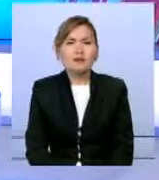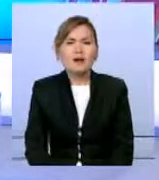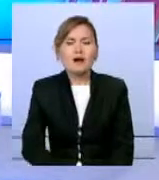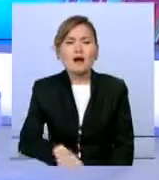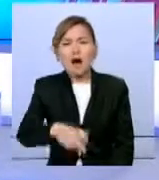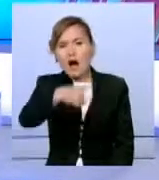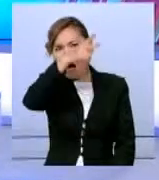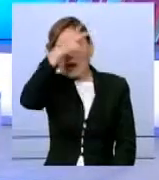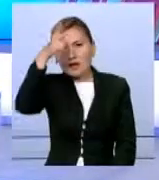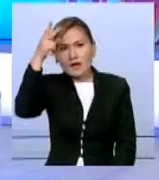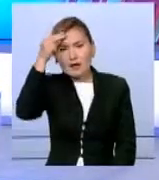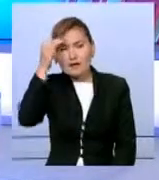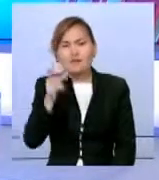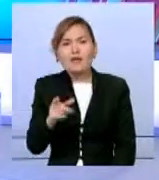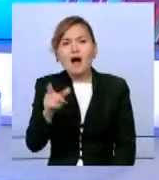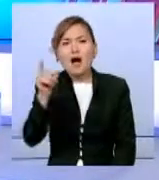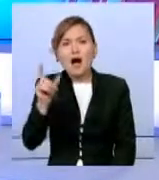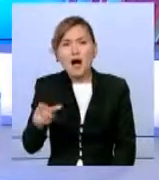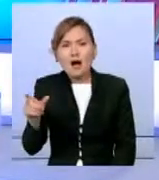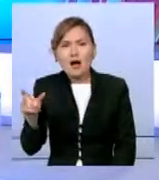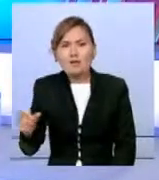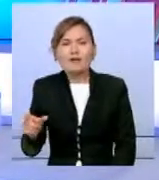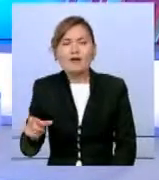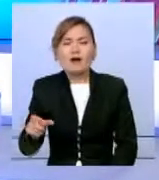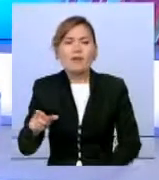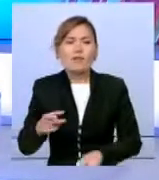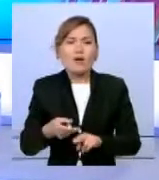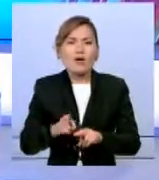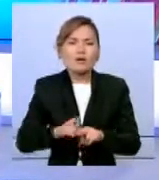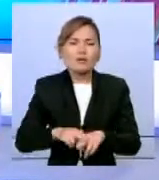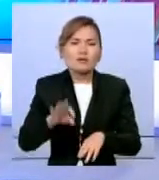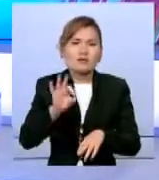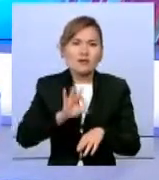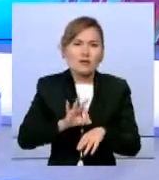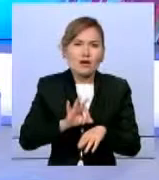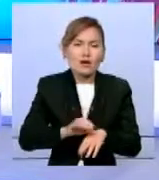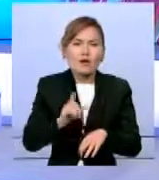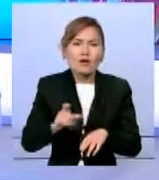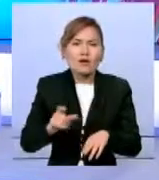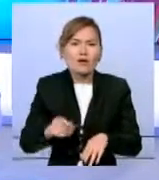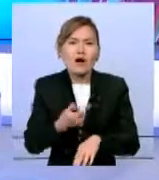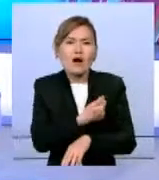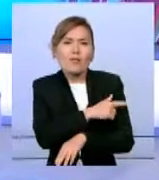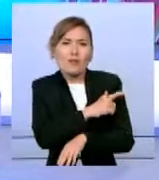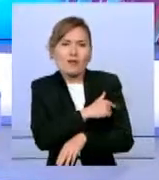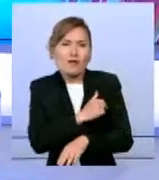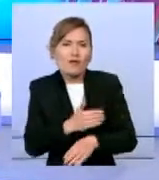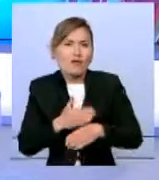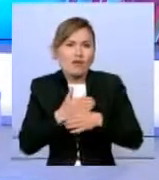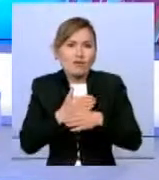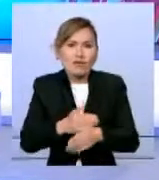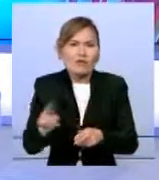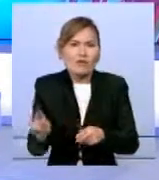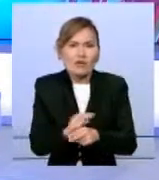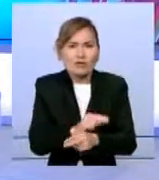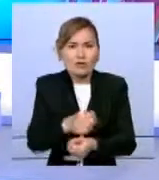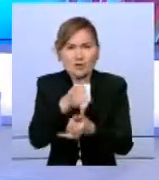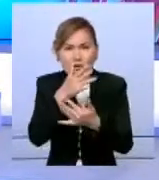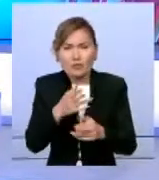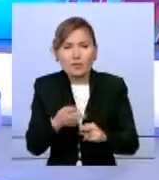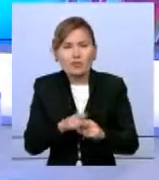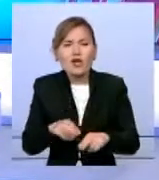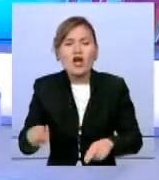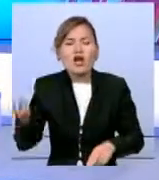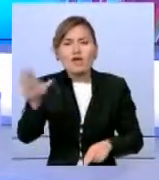Латвия адамның иммун тапшылығы вирусмен жұқтырылған иммун тапшылығының синдромы ауруларының таралу ауқымы бойынша Еуропада